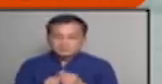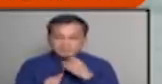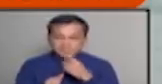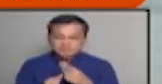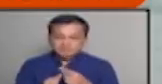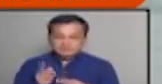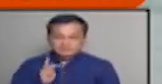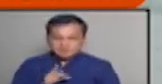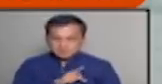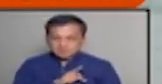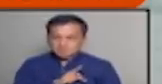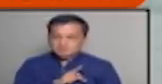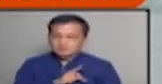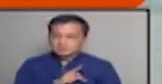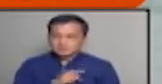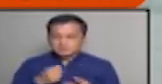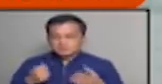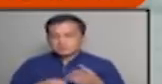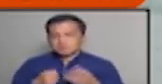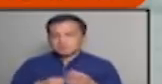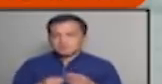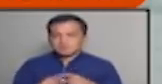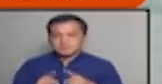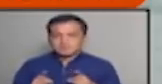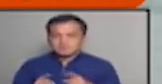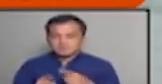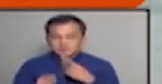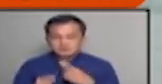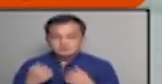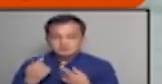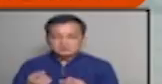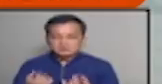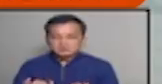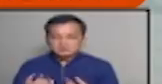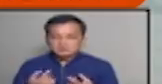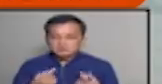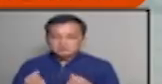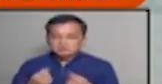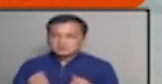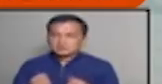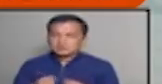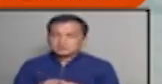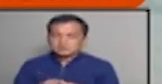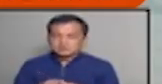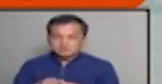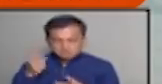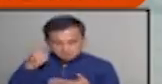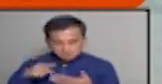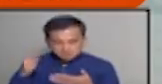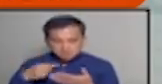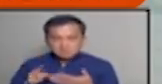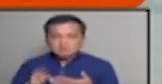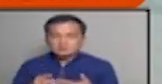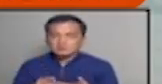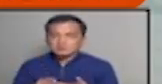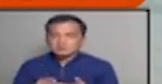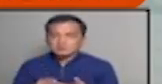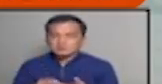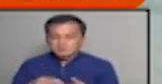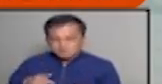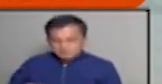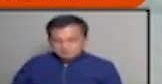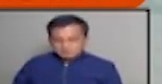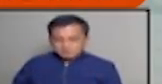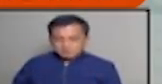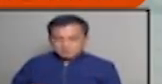sa Kagawad, tatanod na ano. Pero sa ngayon po, nagkagawa na po kami ng verification sa firearms natin